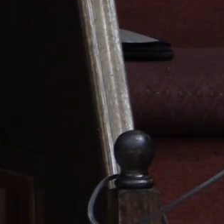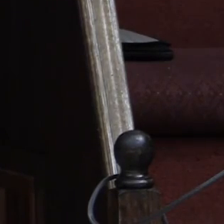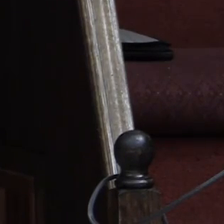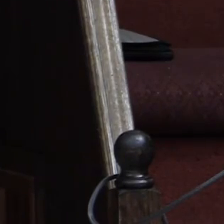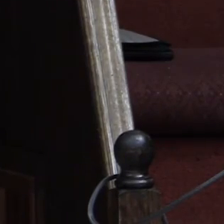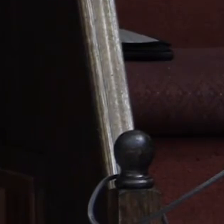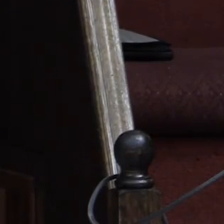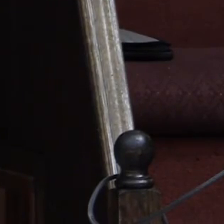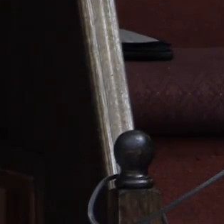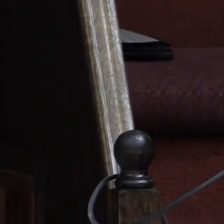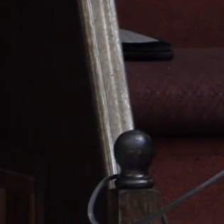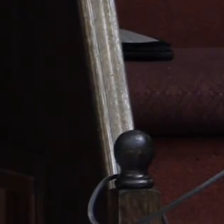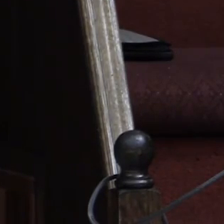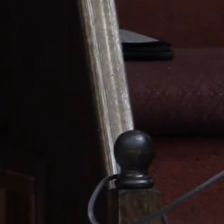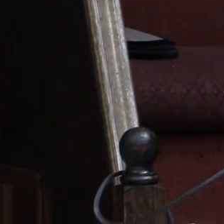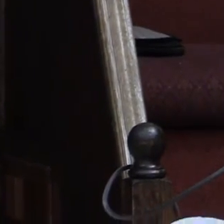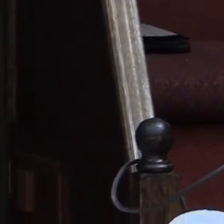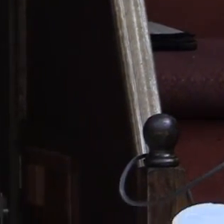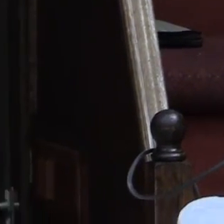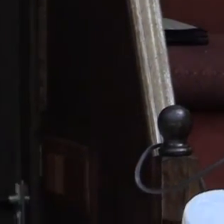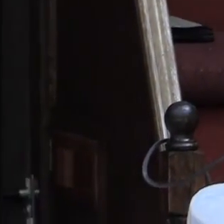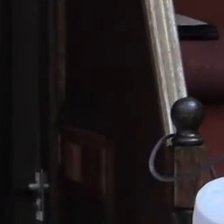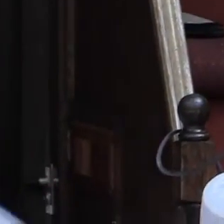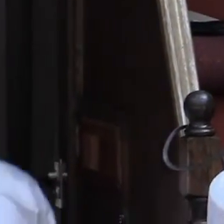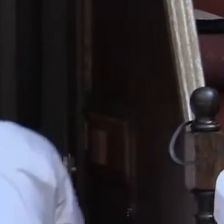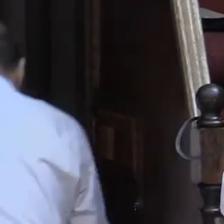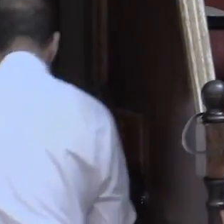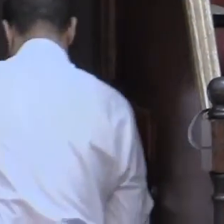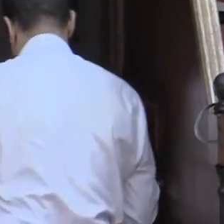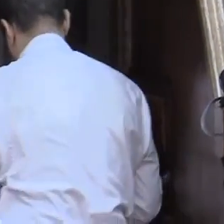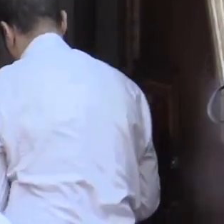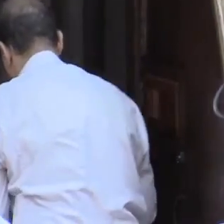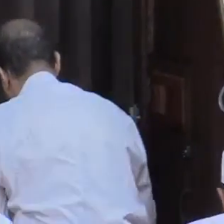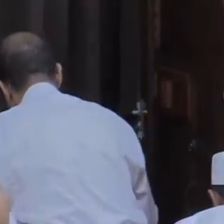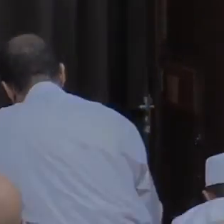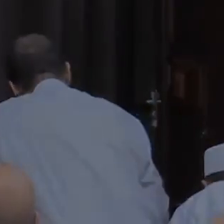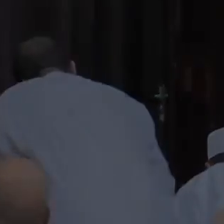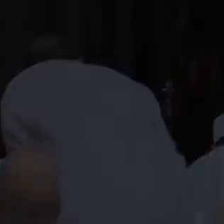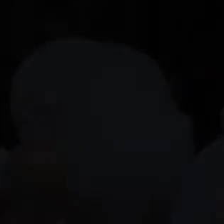ولكم، فاستغفروه إنه هو الغفور الرحيم. أقم الصلاة.